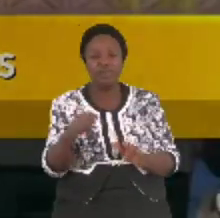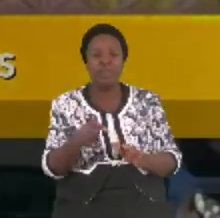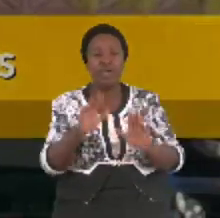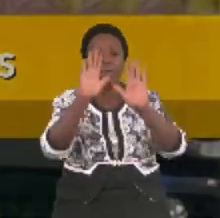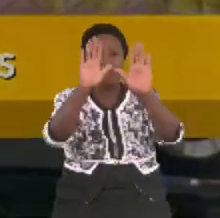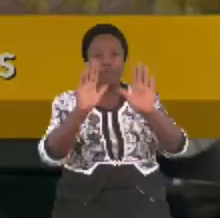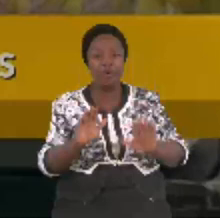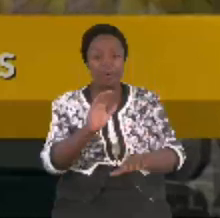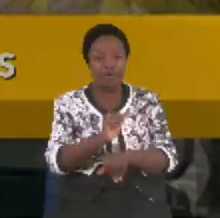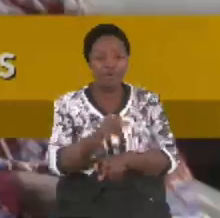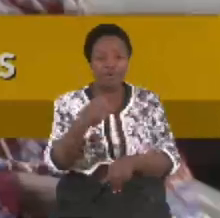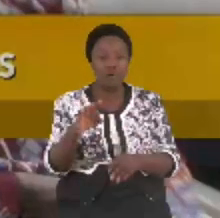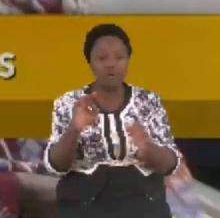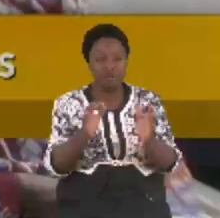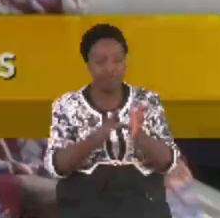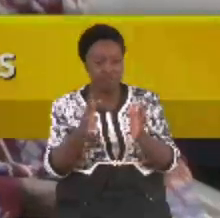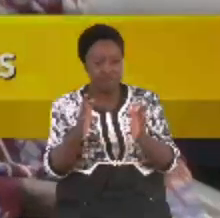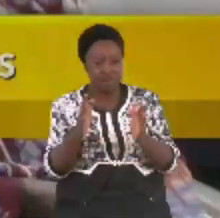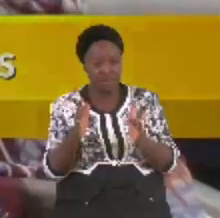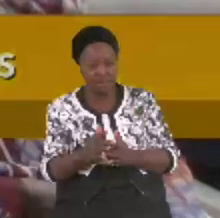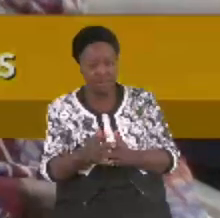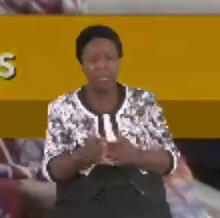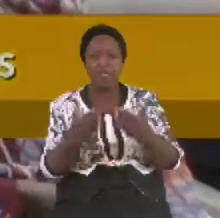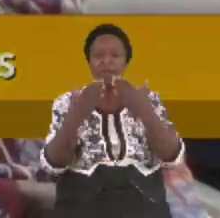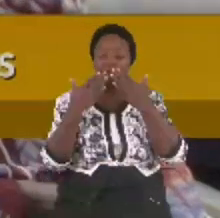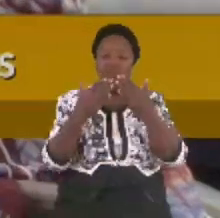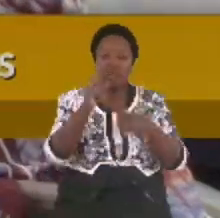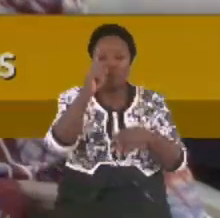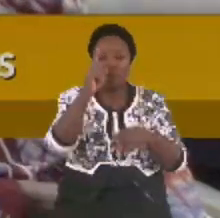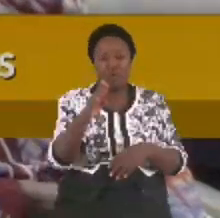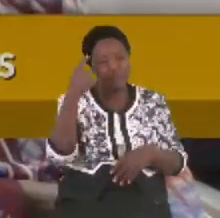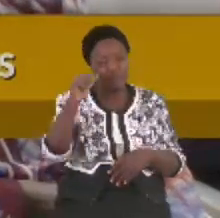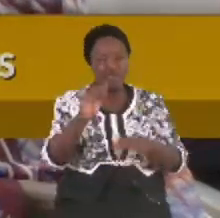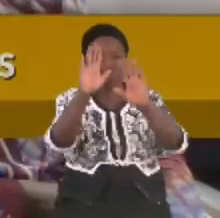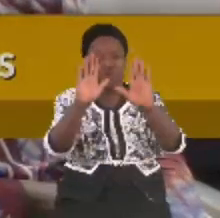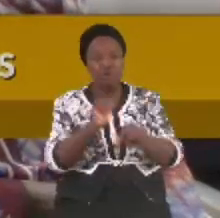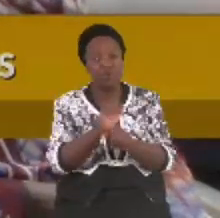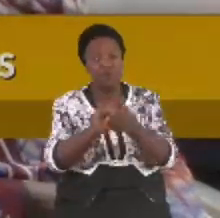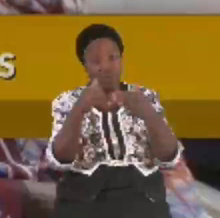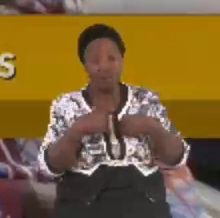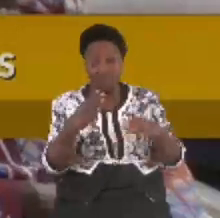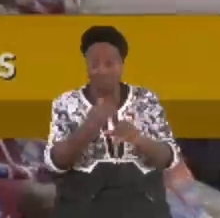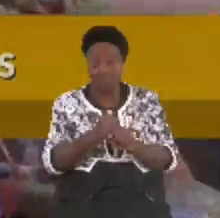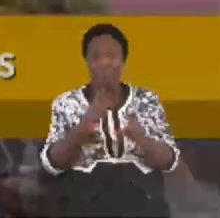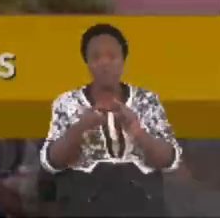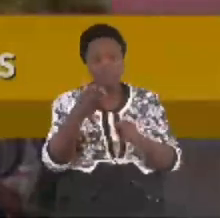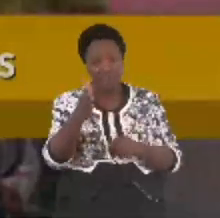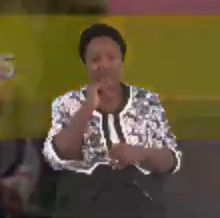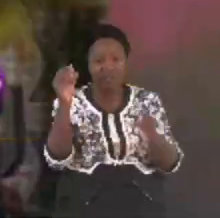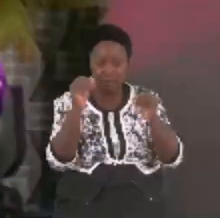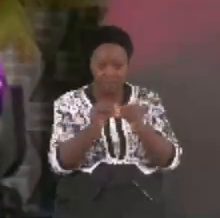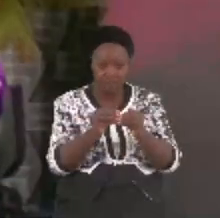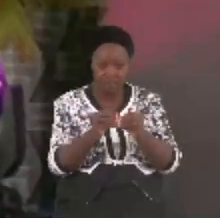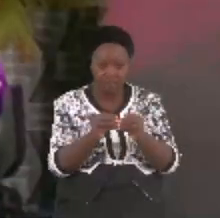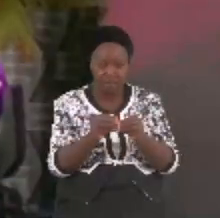Dieu merci pour les miracles que tu as déjà reçus. Il y en a plus. Dieu merci pour l'impartition que tu as reçue,